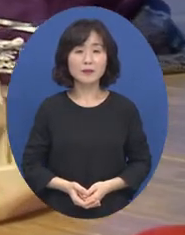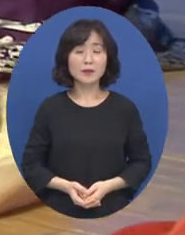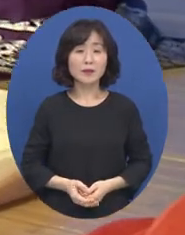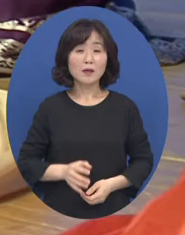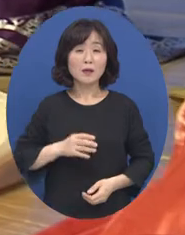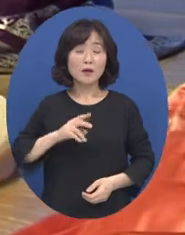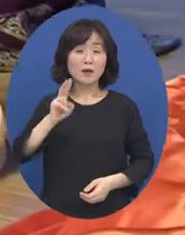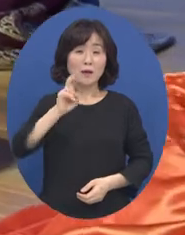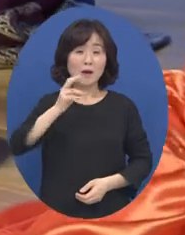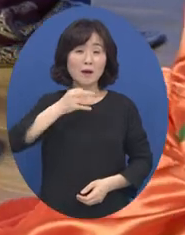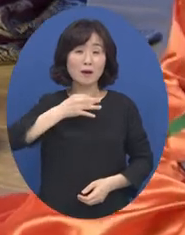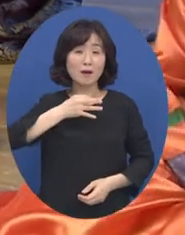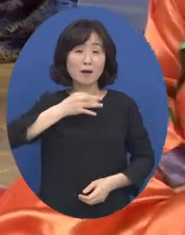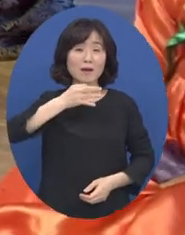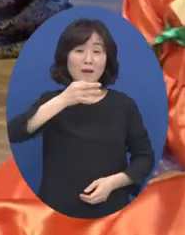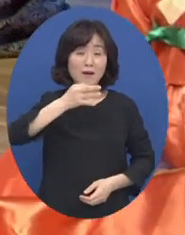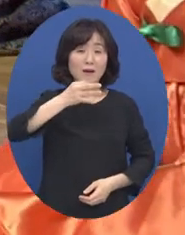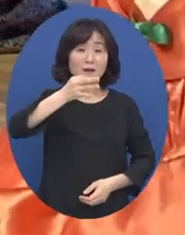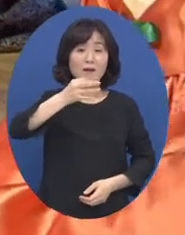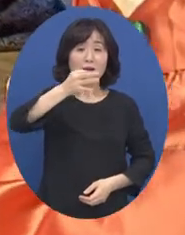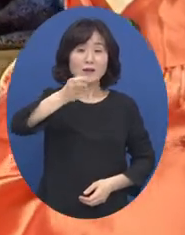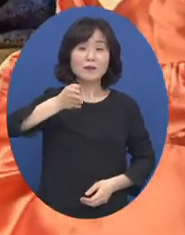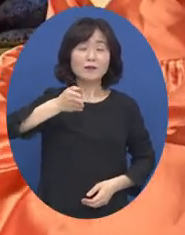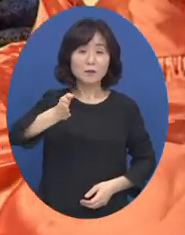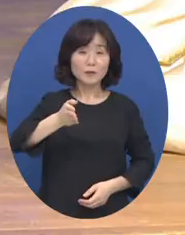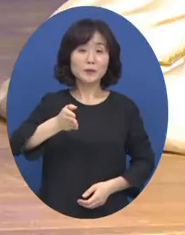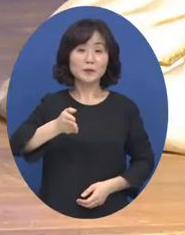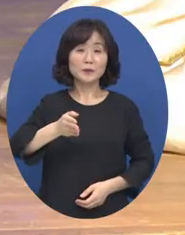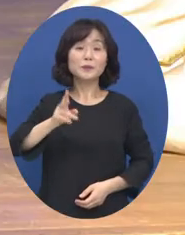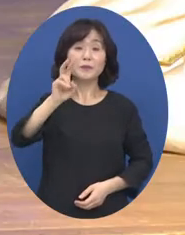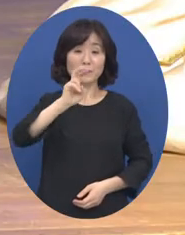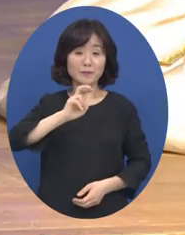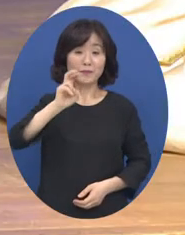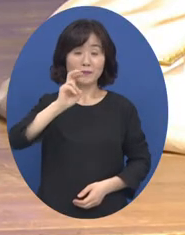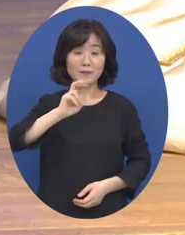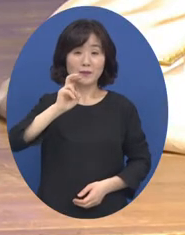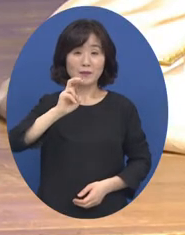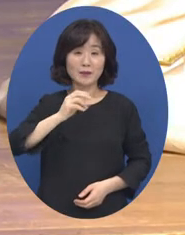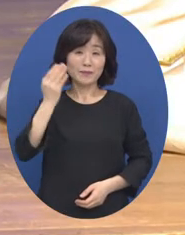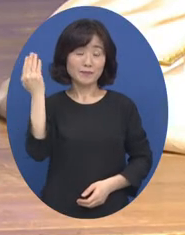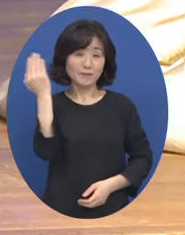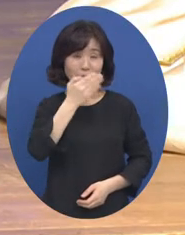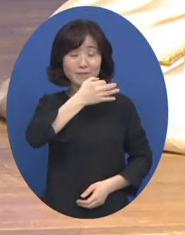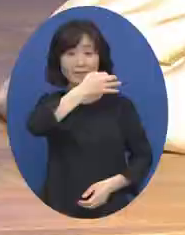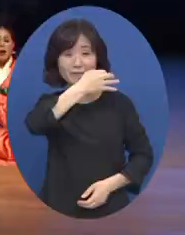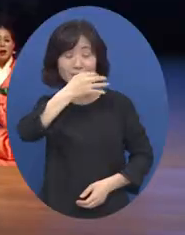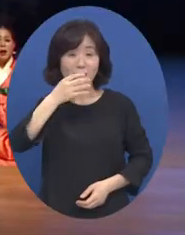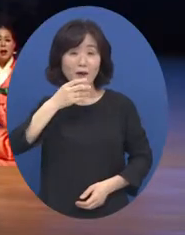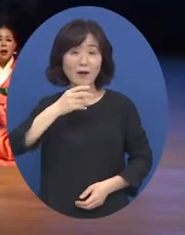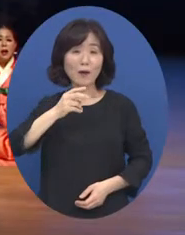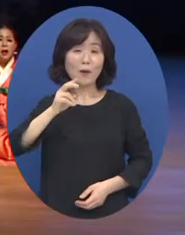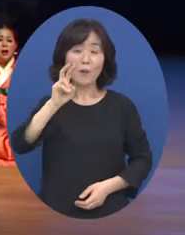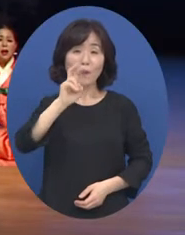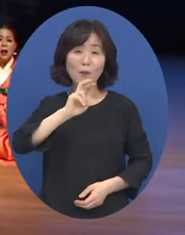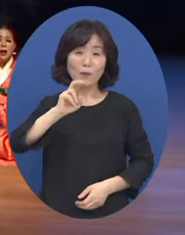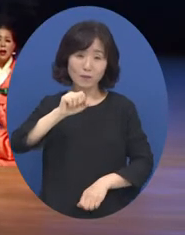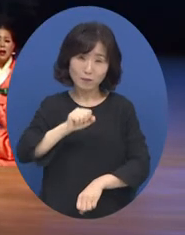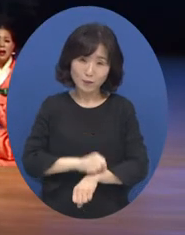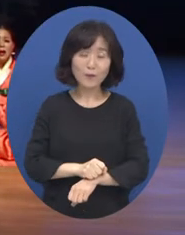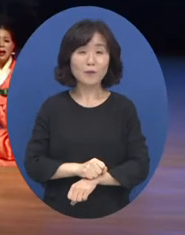길게 끌며 느리게 부르는 전문 소리꾼들의 노랫소리. 깨끗하고 경쾌한 음색이 귀를